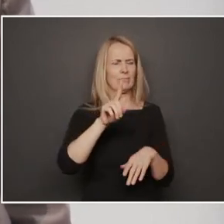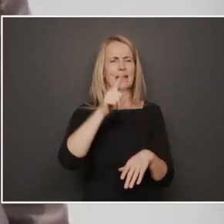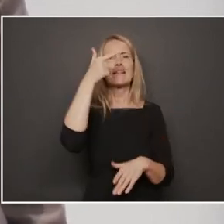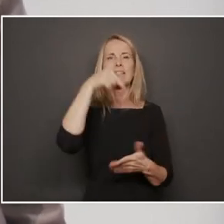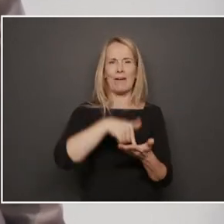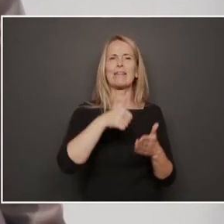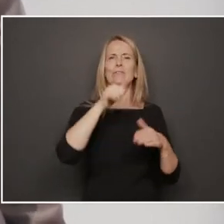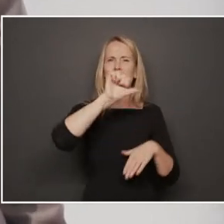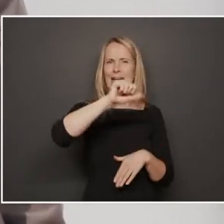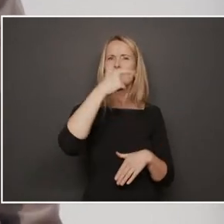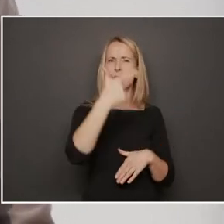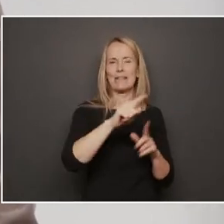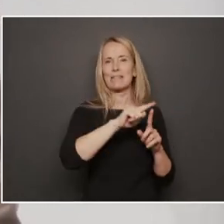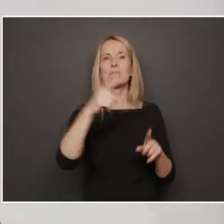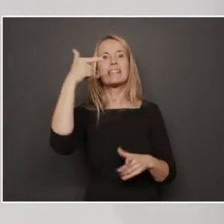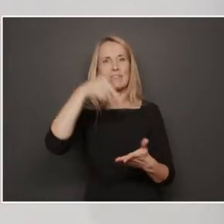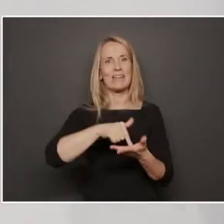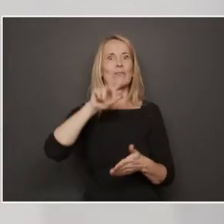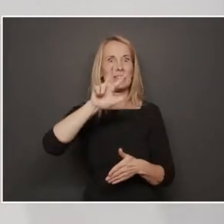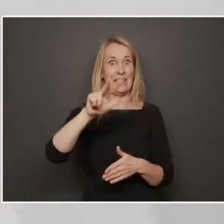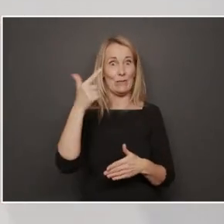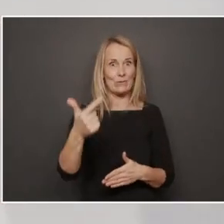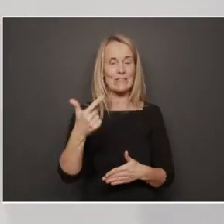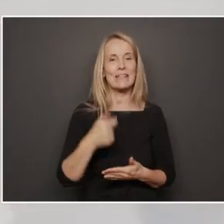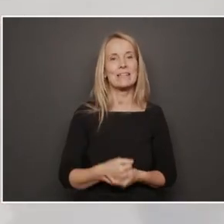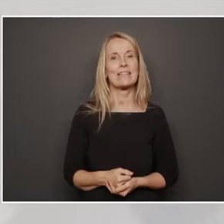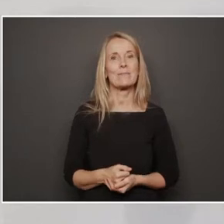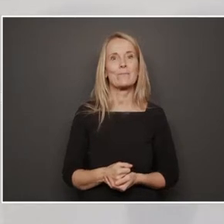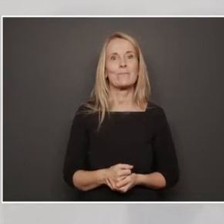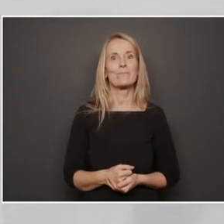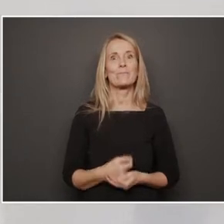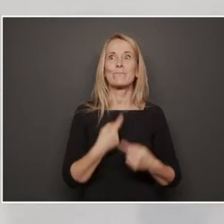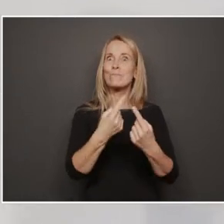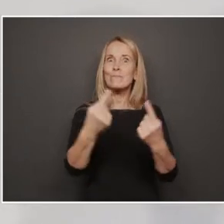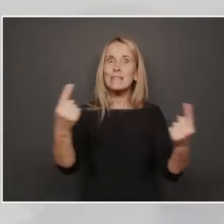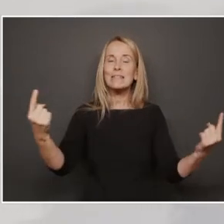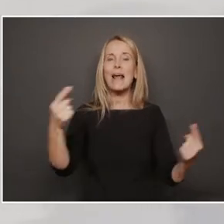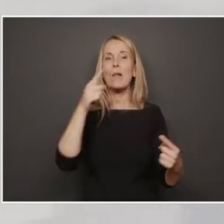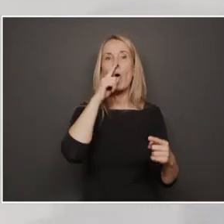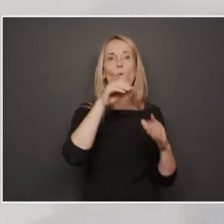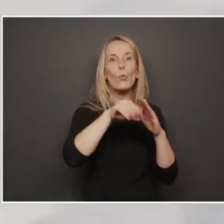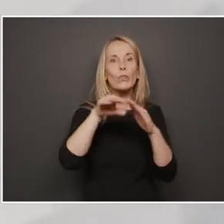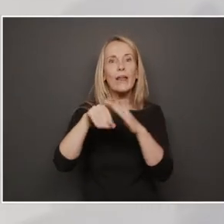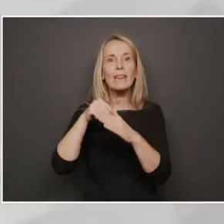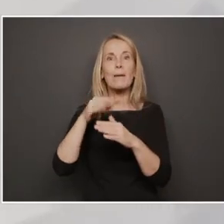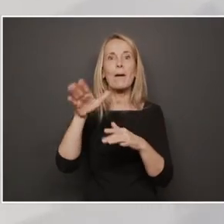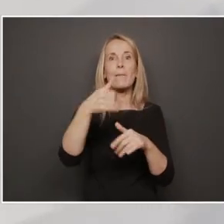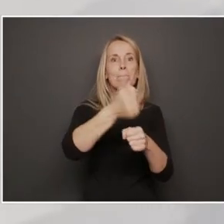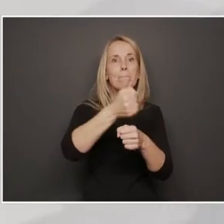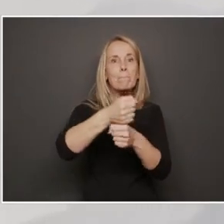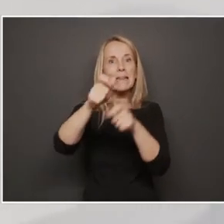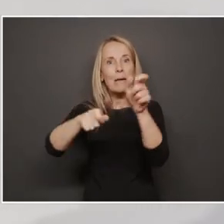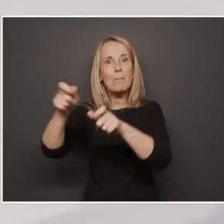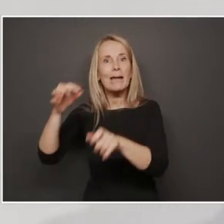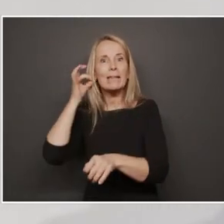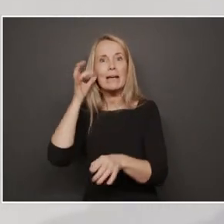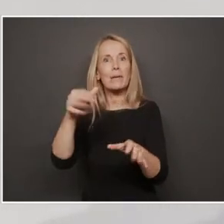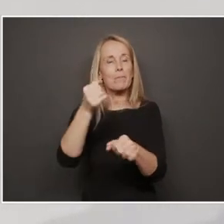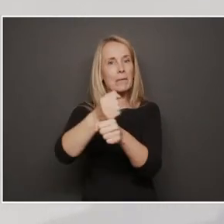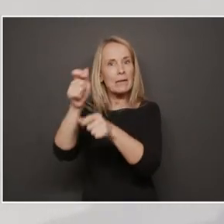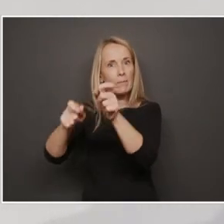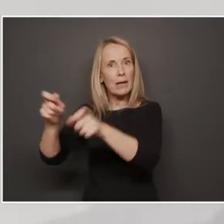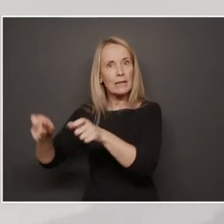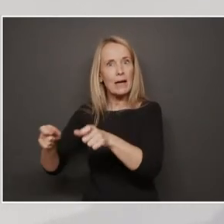2021 bis 2023. Sie als Unternehmen und Ihre Mitarbeiter und Mitarbeiterinnen